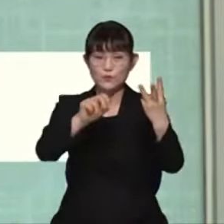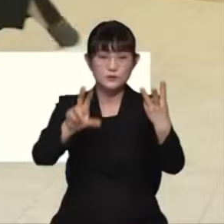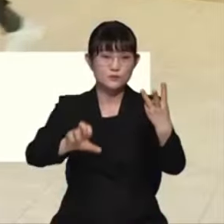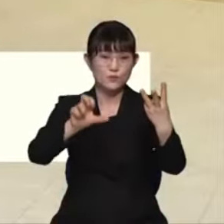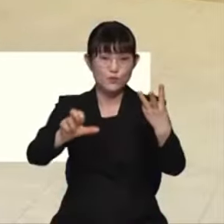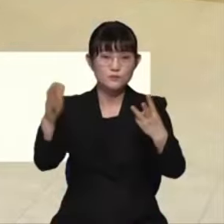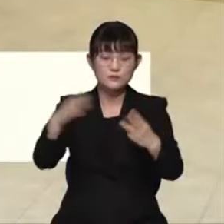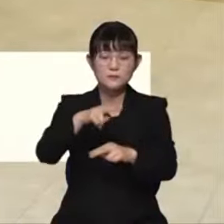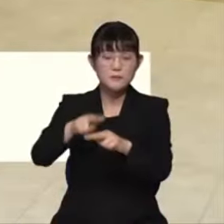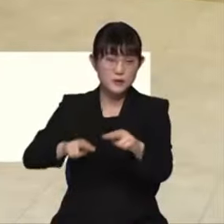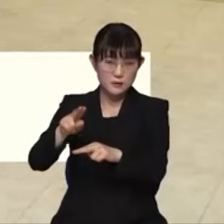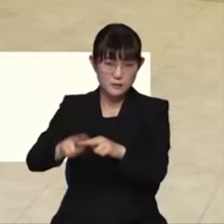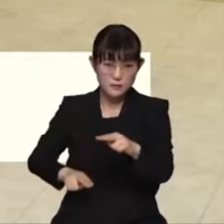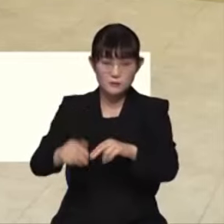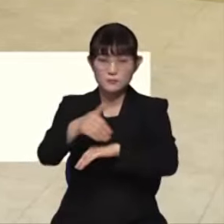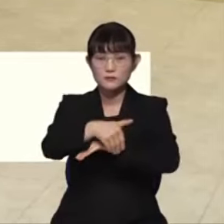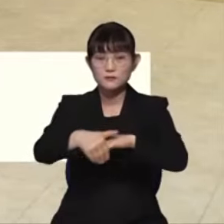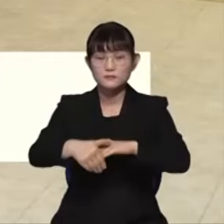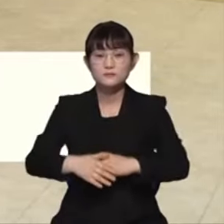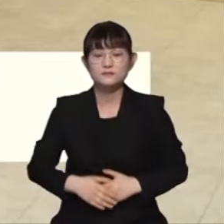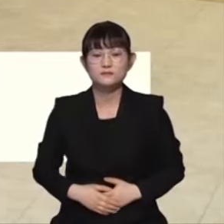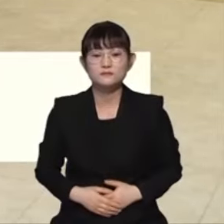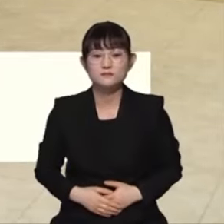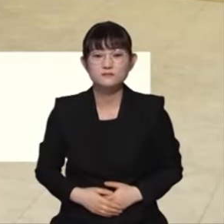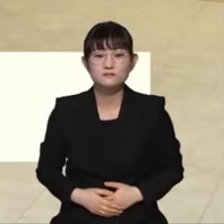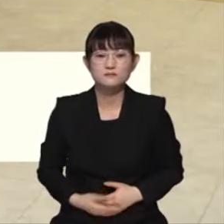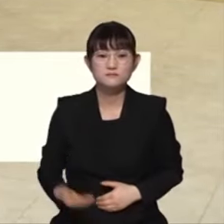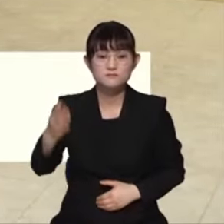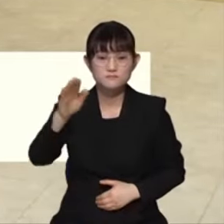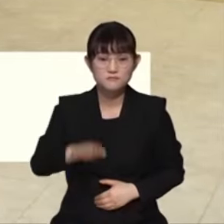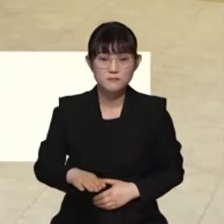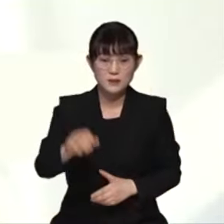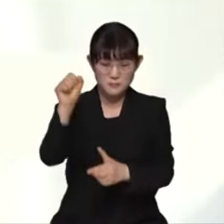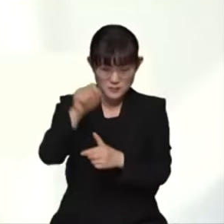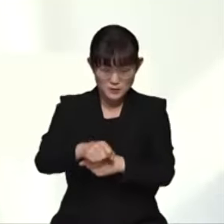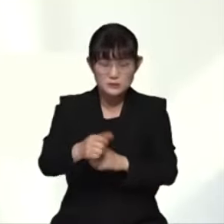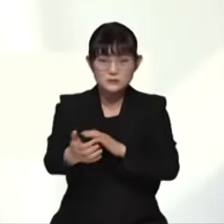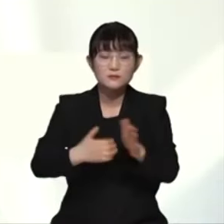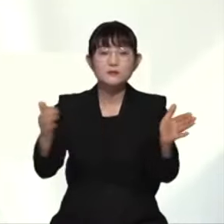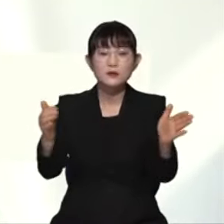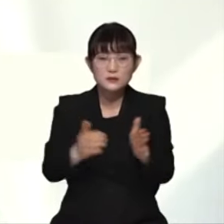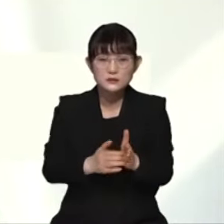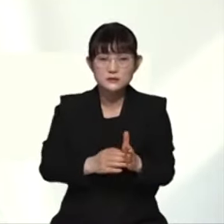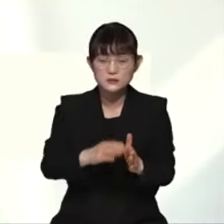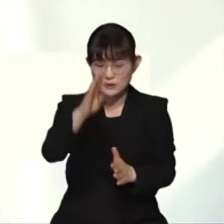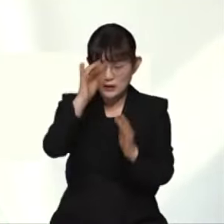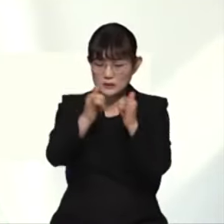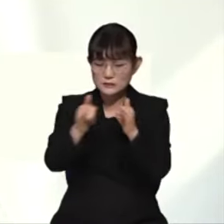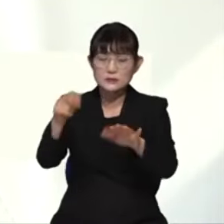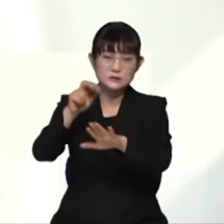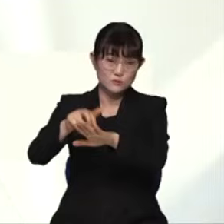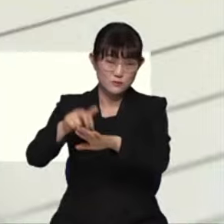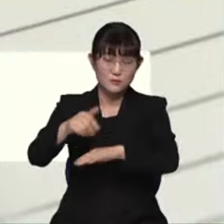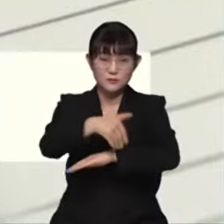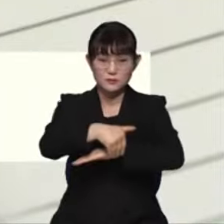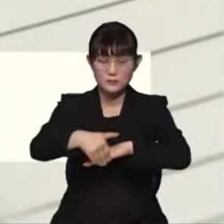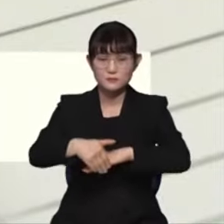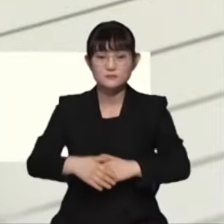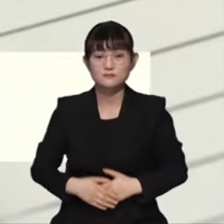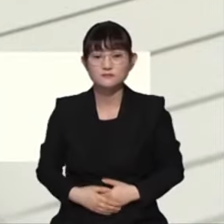사직이 본격화할 것이라고 밝혔습니다. 다만 사직서가 수리되기 전까지는 환자의 진료는 이어가겠다는